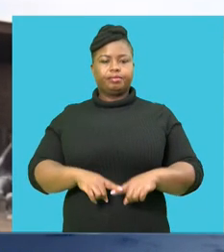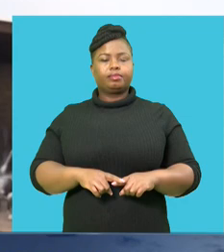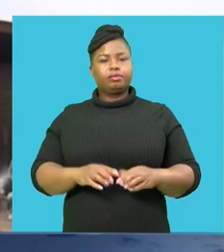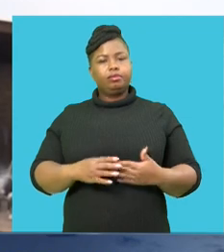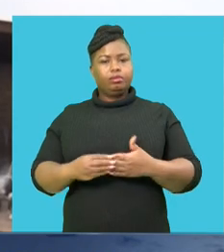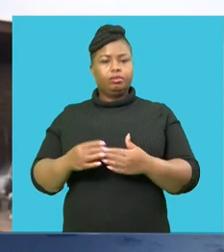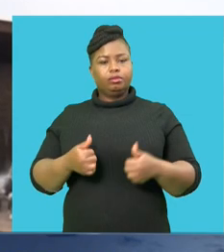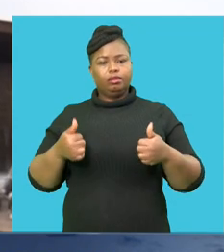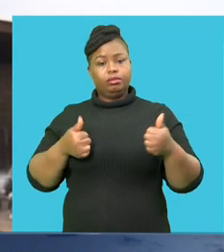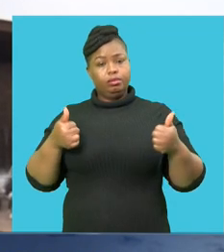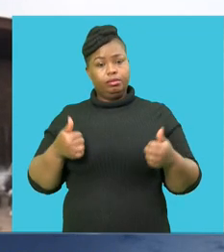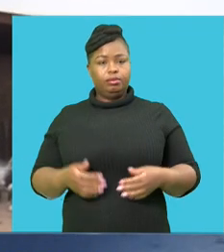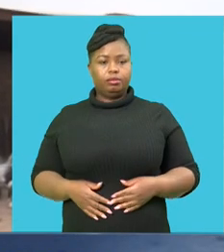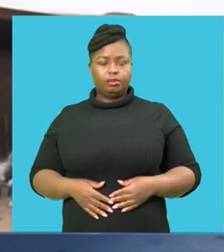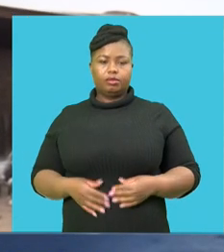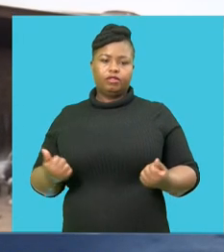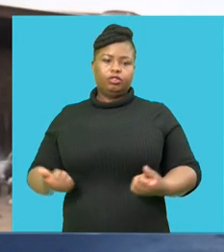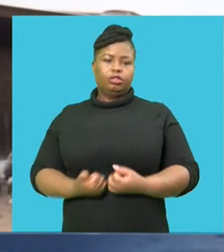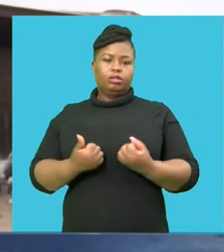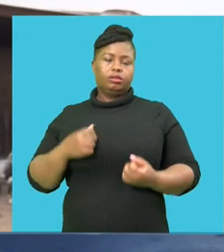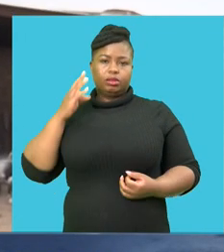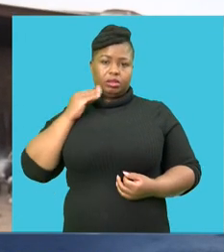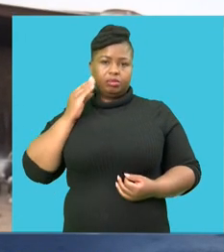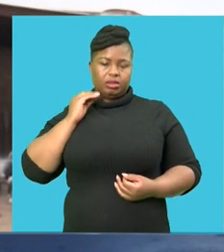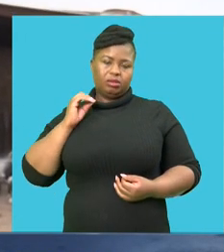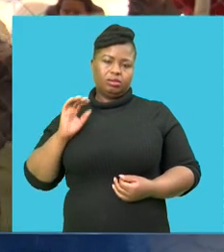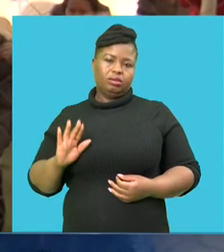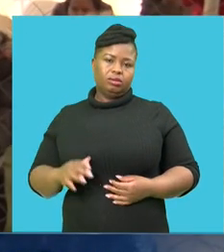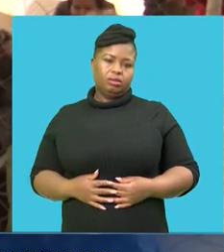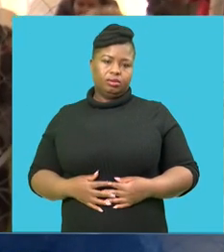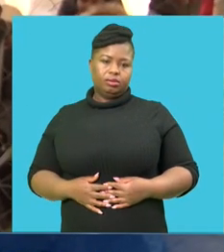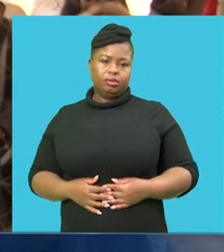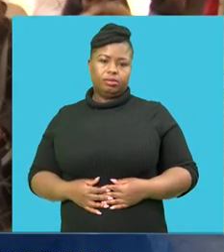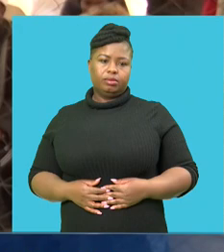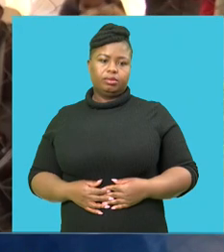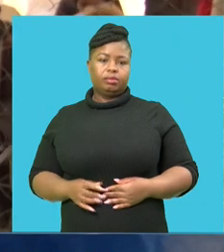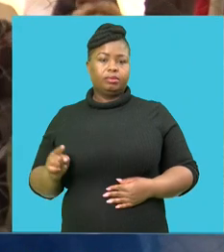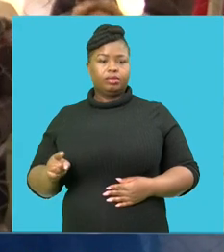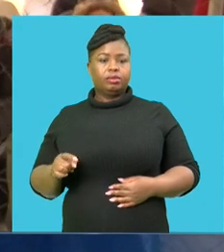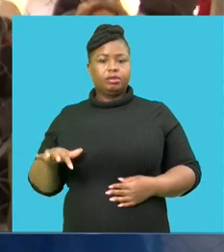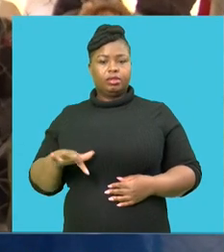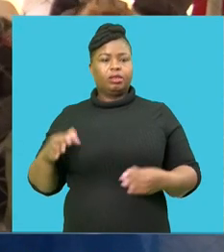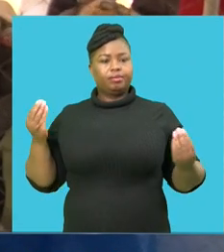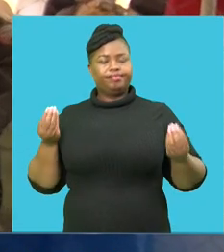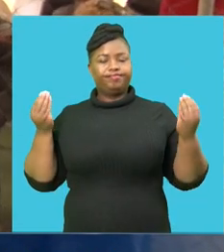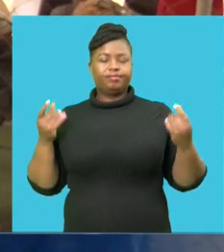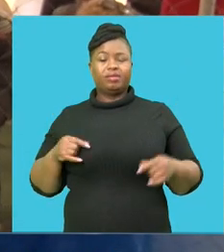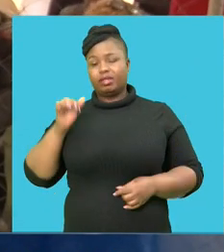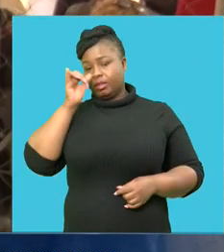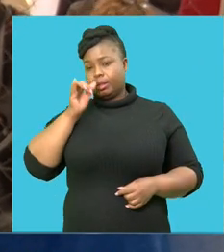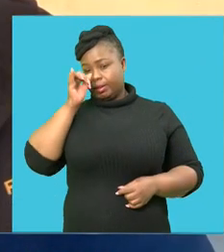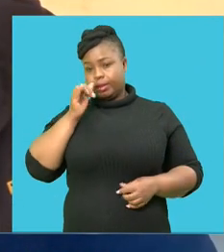leadership. They want in fact whenever challenge that they facing, they depend on leadership. Le ndawo edume kakhulu ngobubha